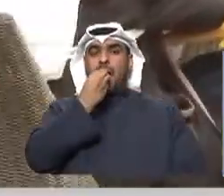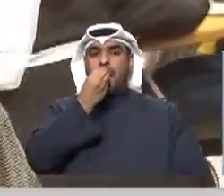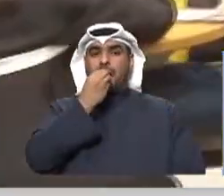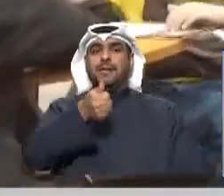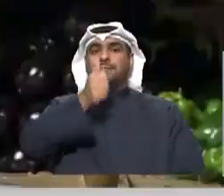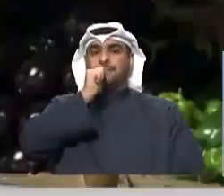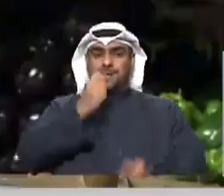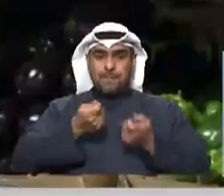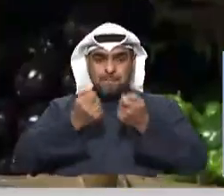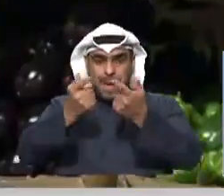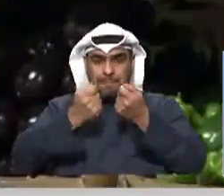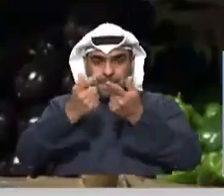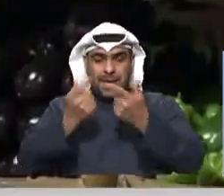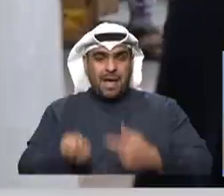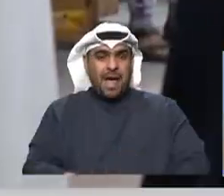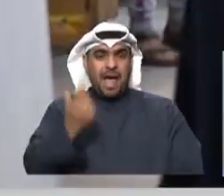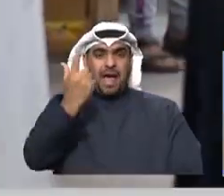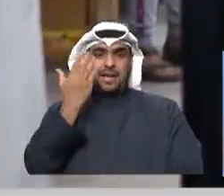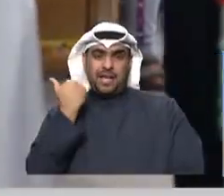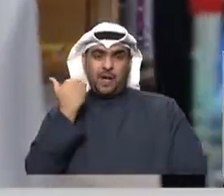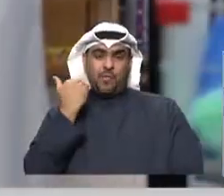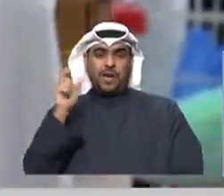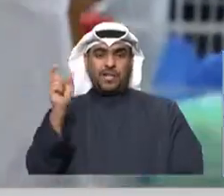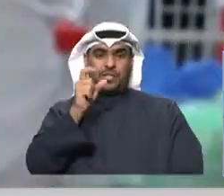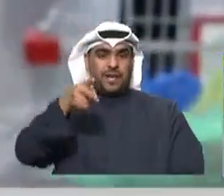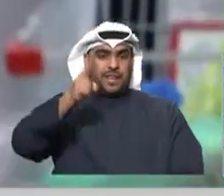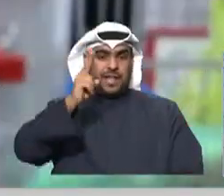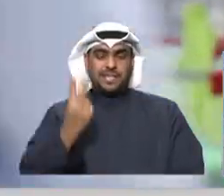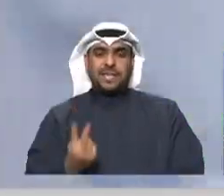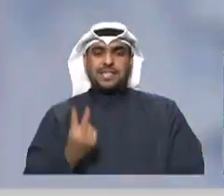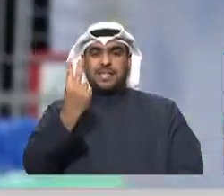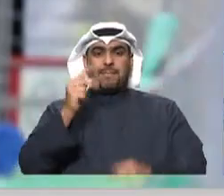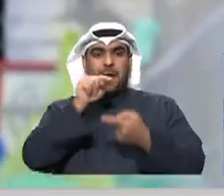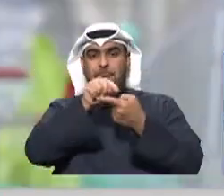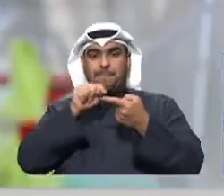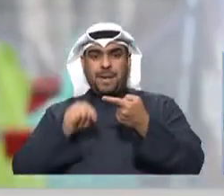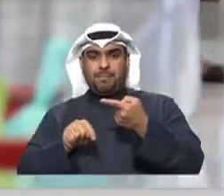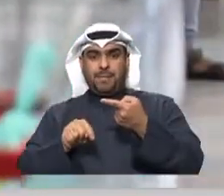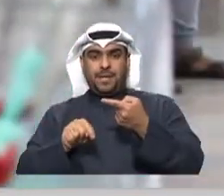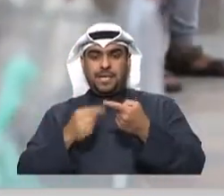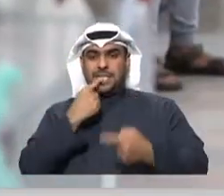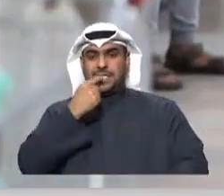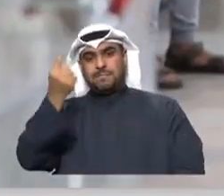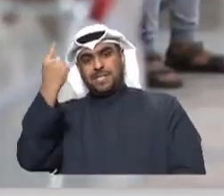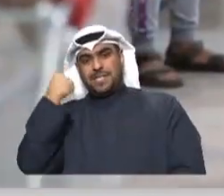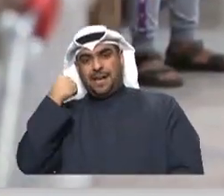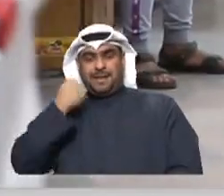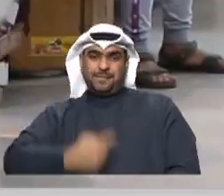ديسمبر الماضي بنسبه 7% مقارنه بالشهر ذاته من العام الماضي